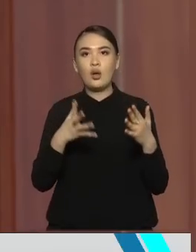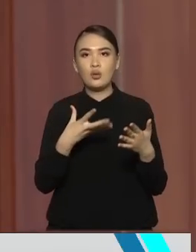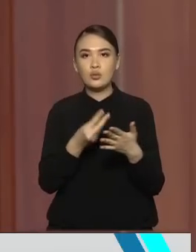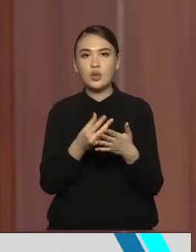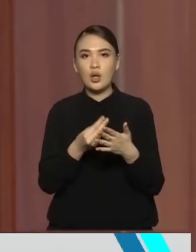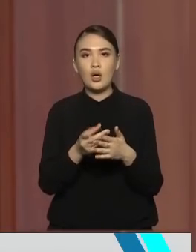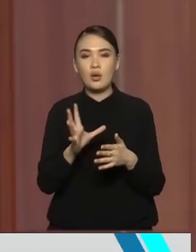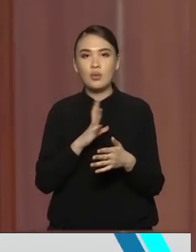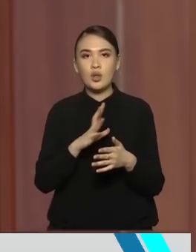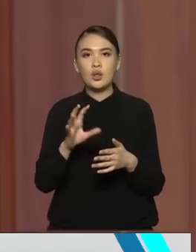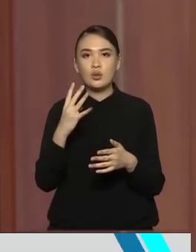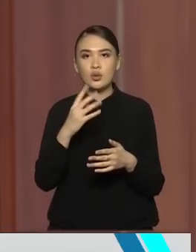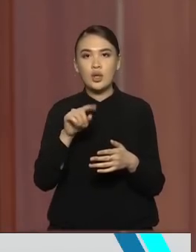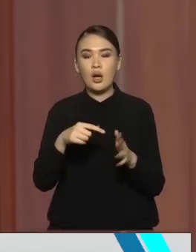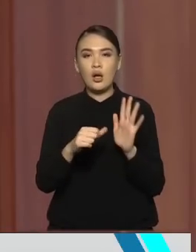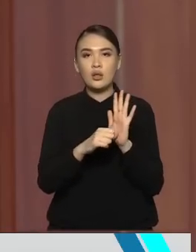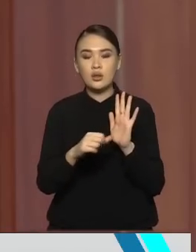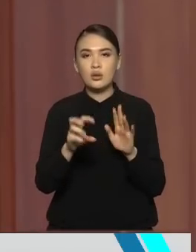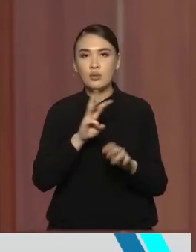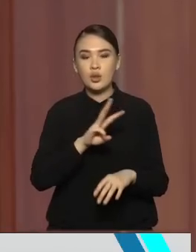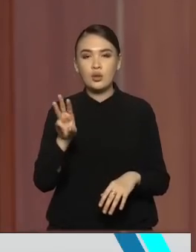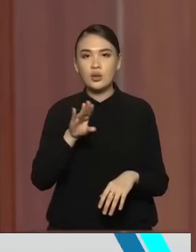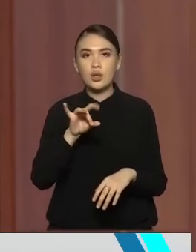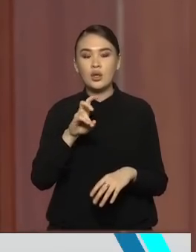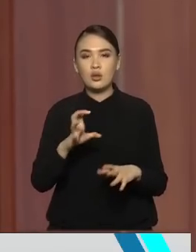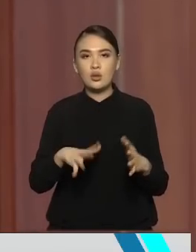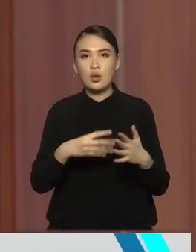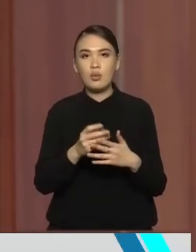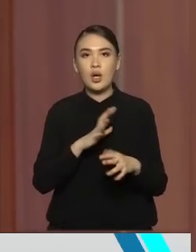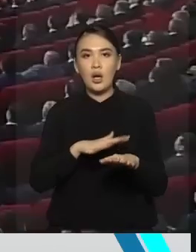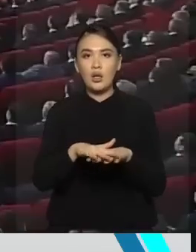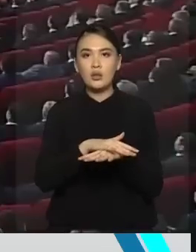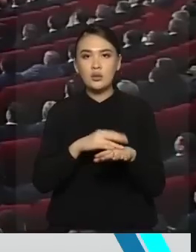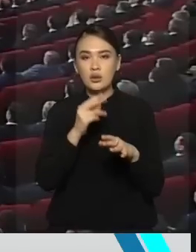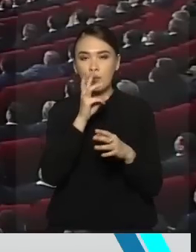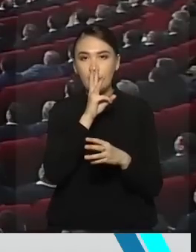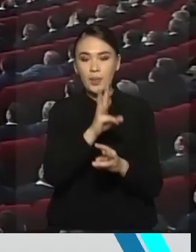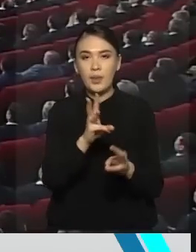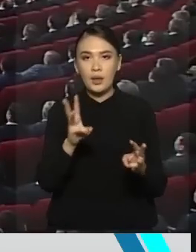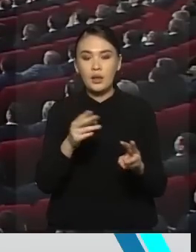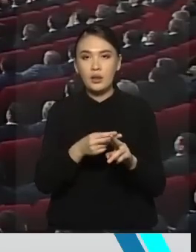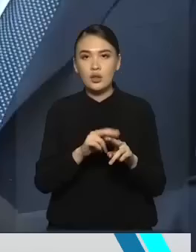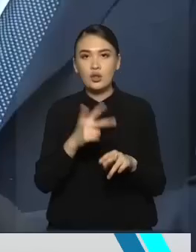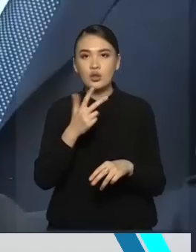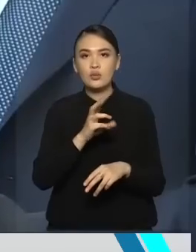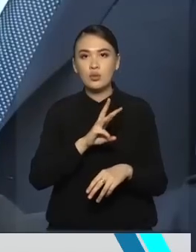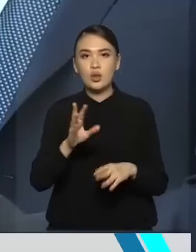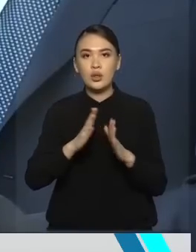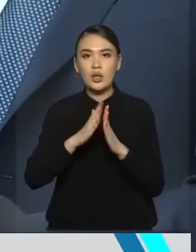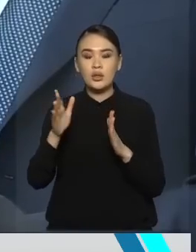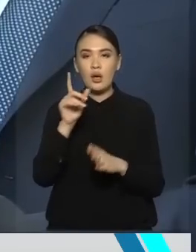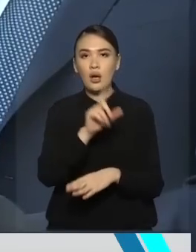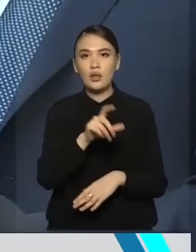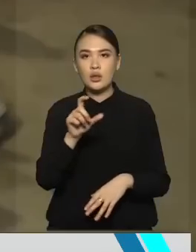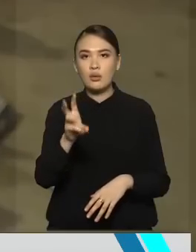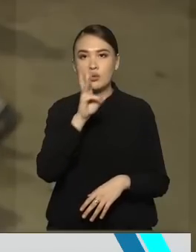қамтуға 4,6 триллион теңге бөлінді. Халықтың табысын арттыру шаралары аясында 3 миллионнан астам адамның